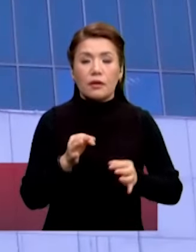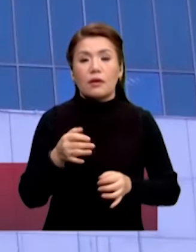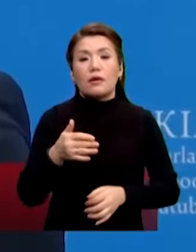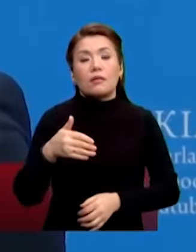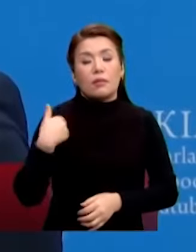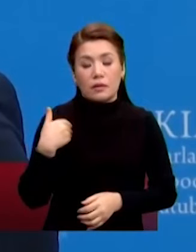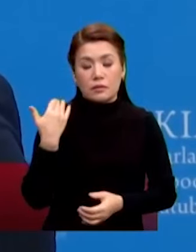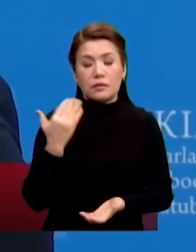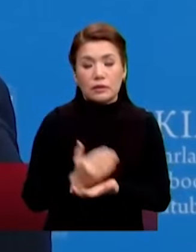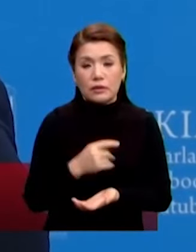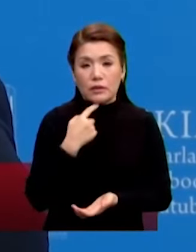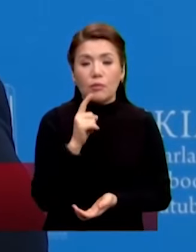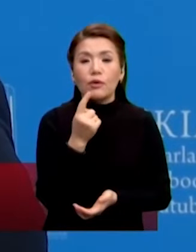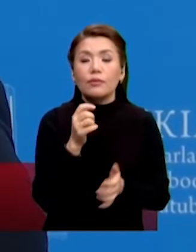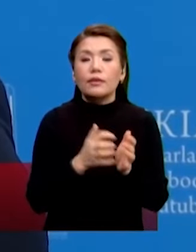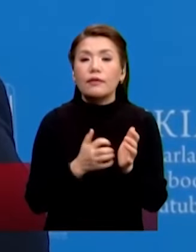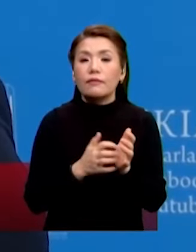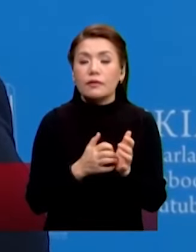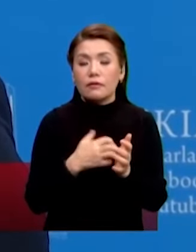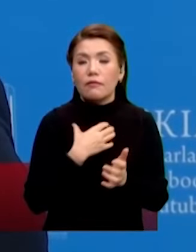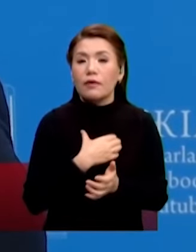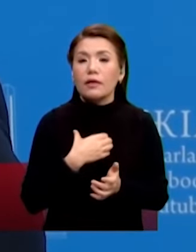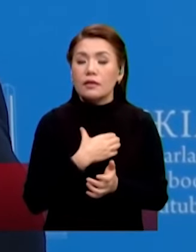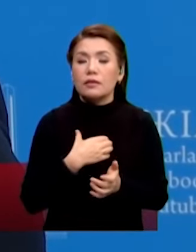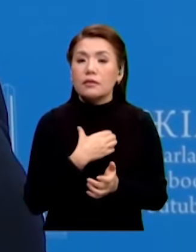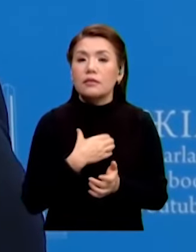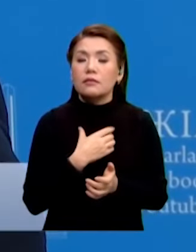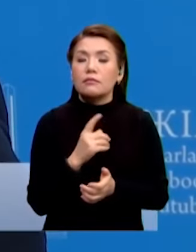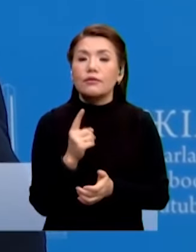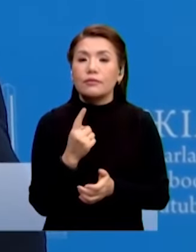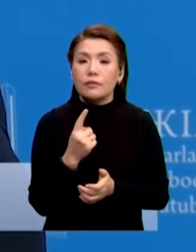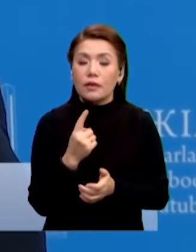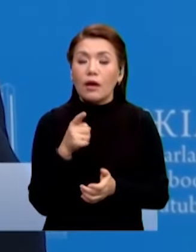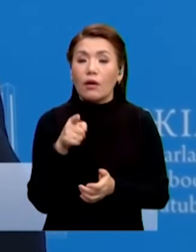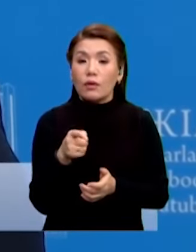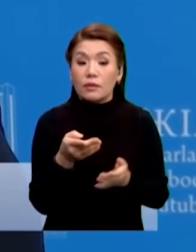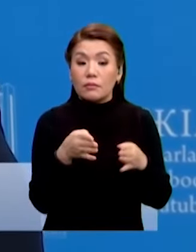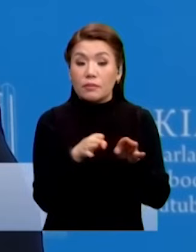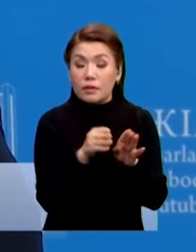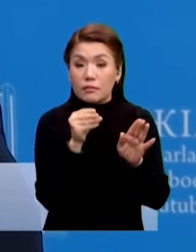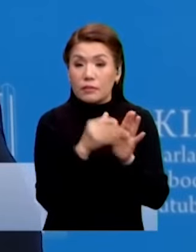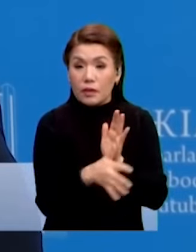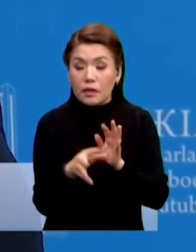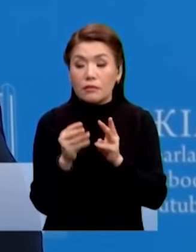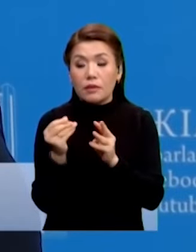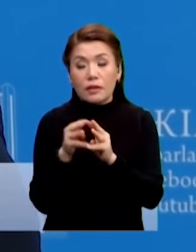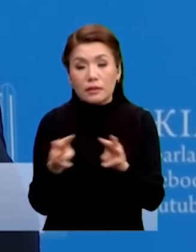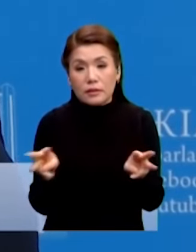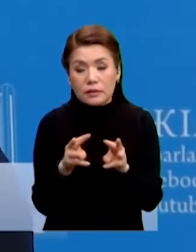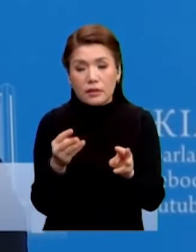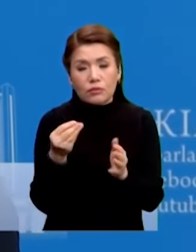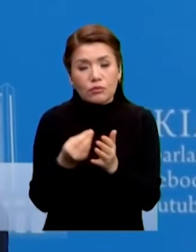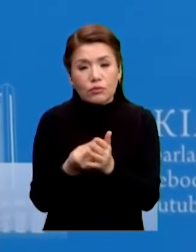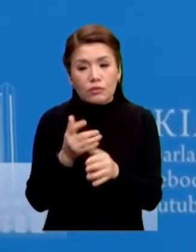екен. Почему дефицит важен, да? Тапшылықтың маңызы қандай? Оны жабу үшін қаржы министрлігі мемлекеттік бағалы